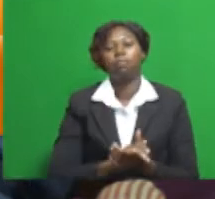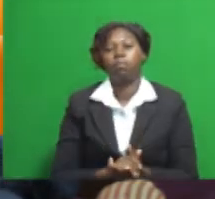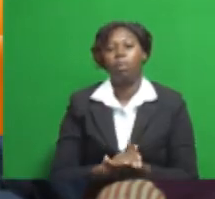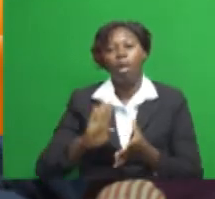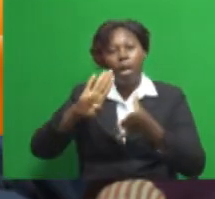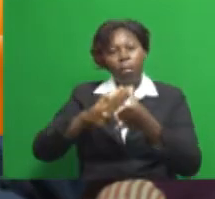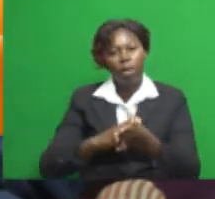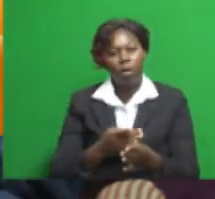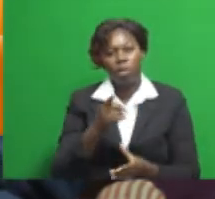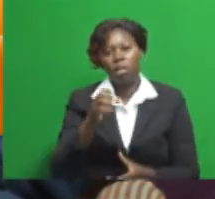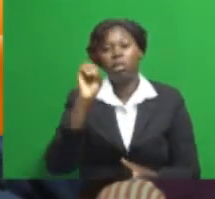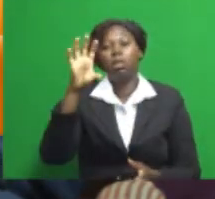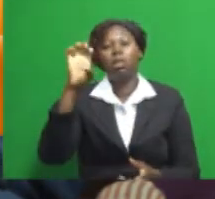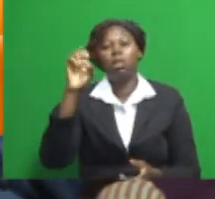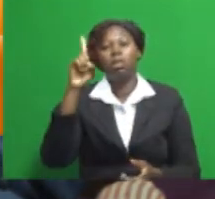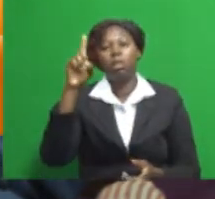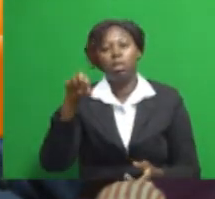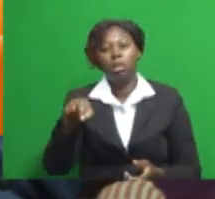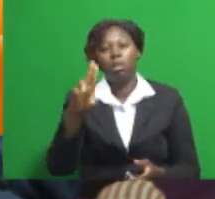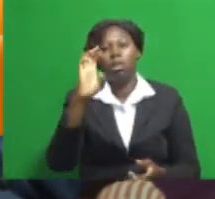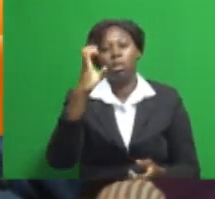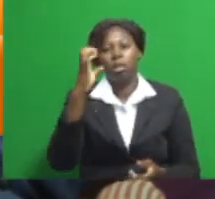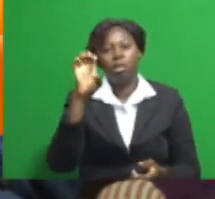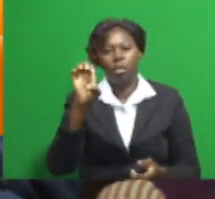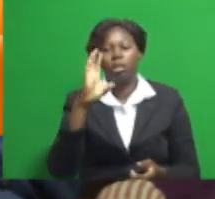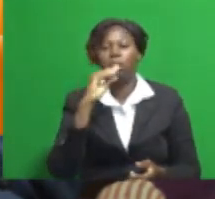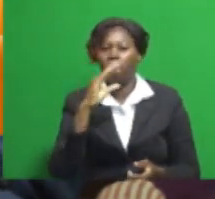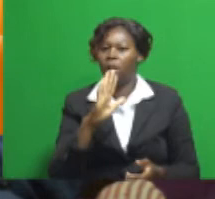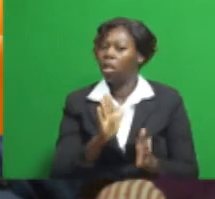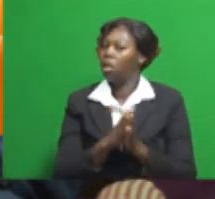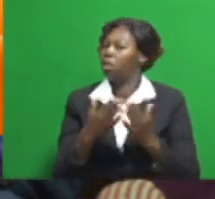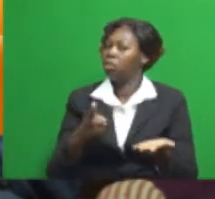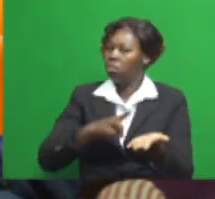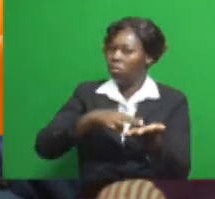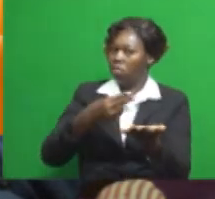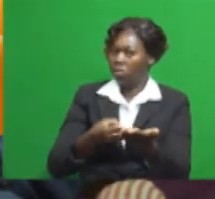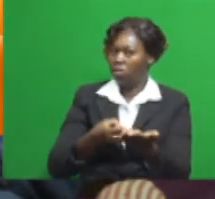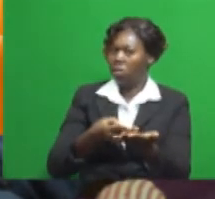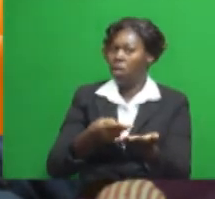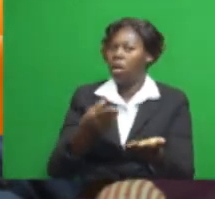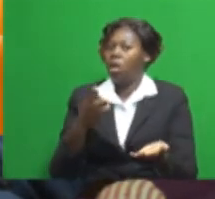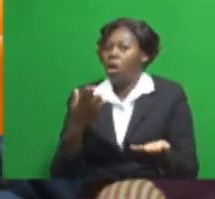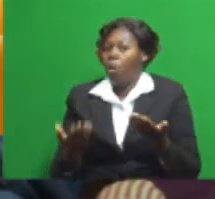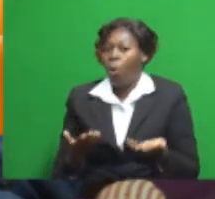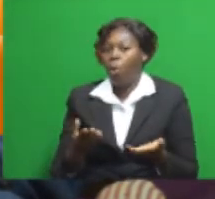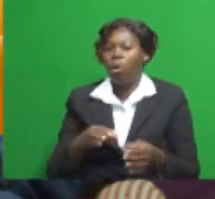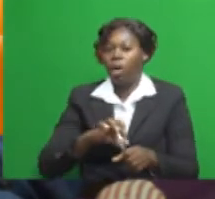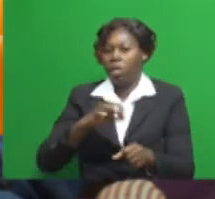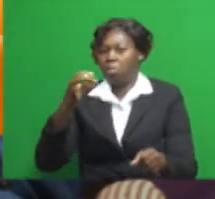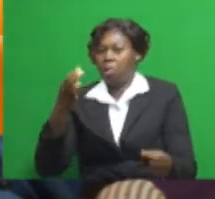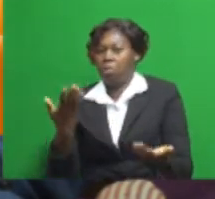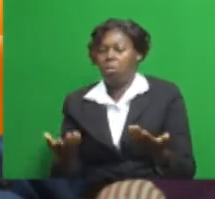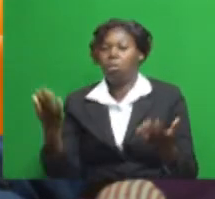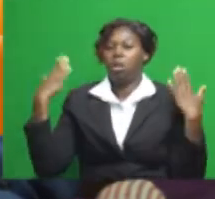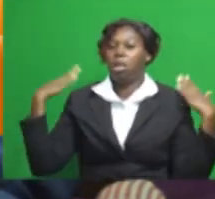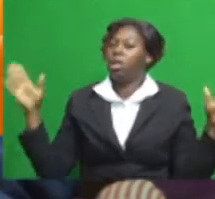nokuti vasadhusi vaiti hapana kumuka kwevakafa kana mutumwa kana mweya asi